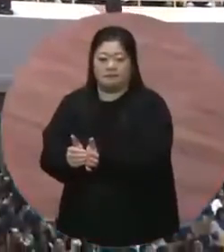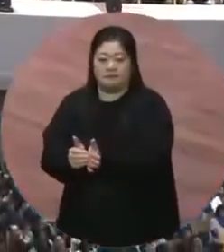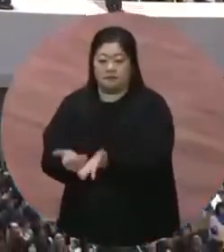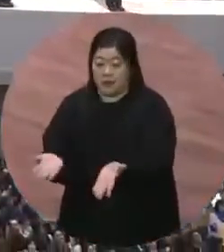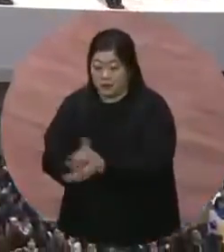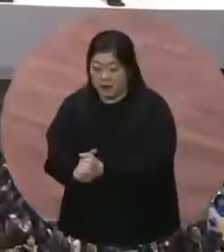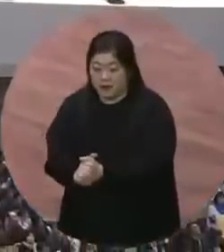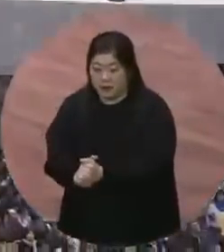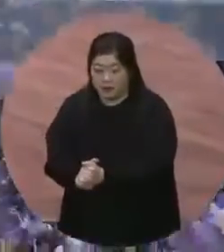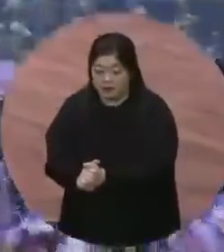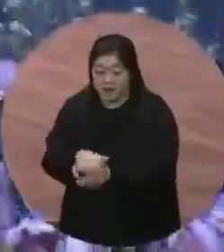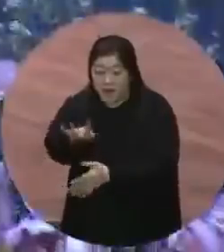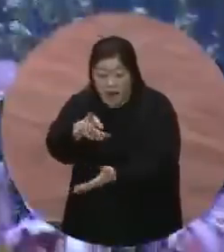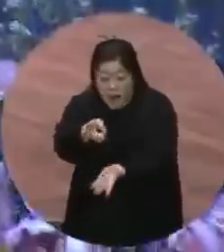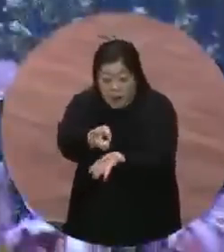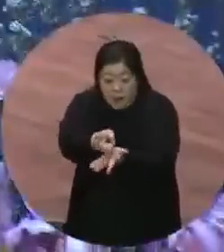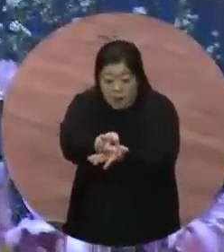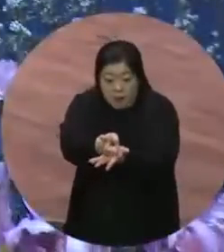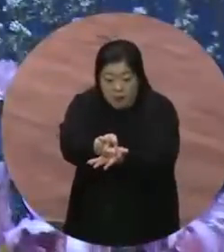법적 해방이